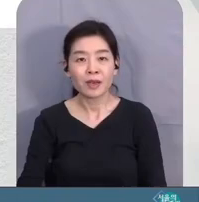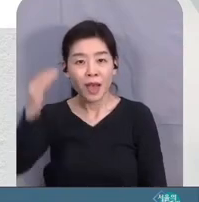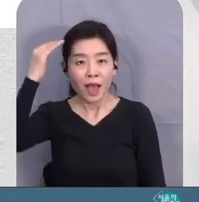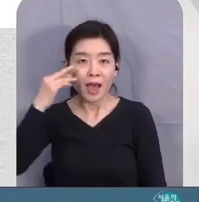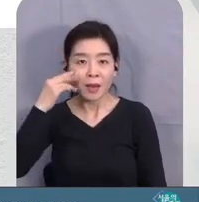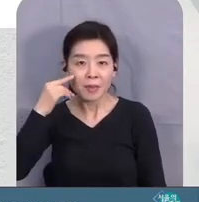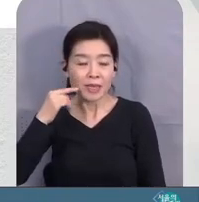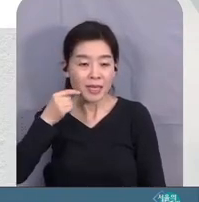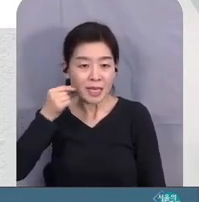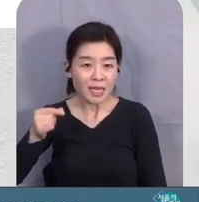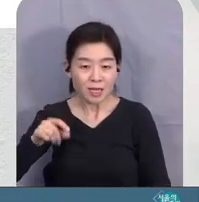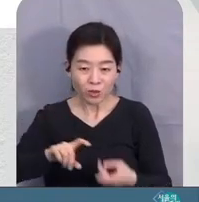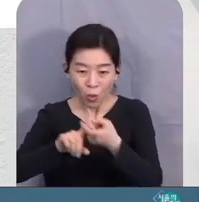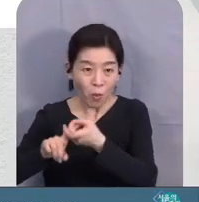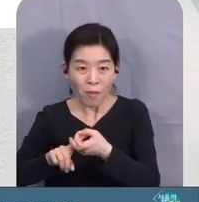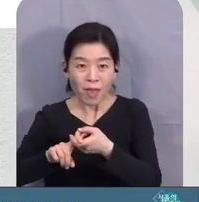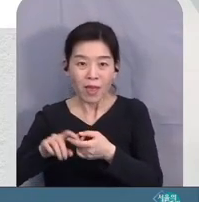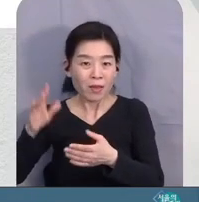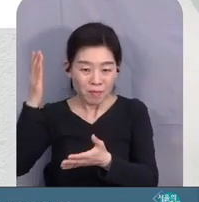삼국동맹 가라!